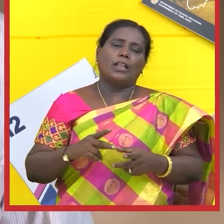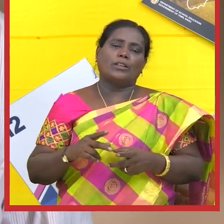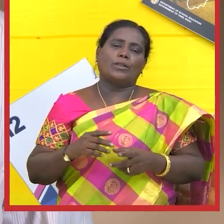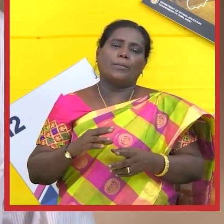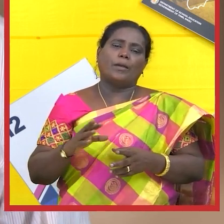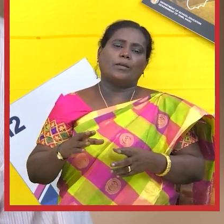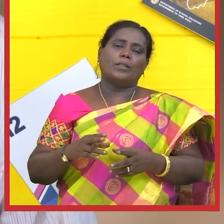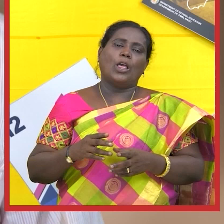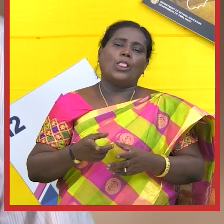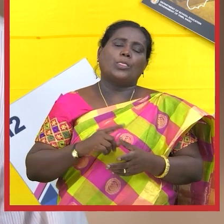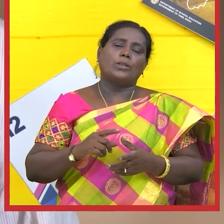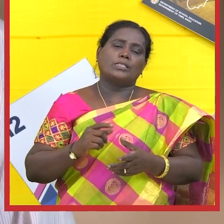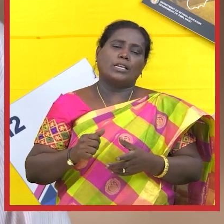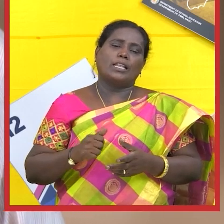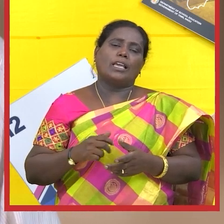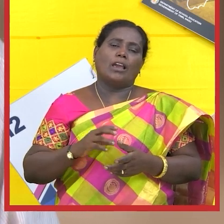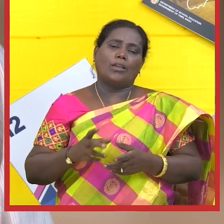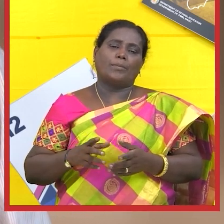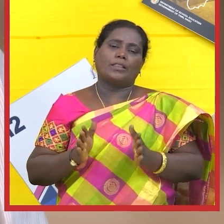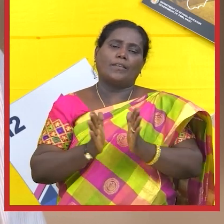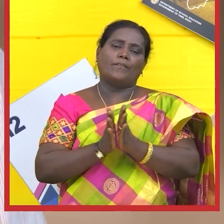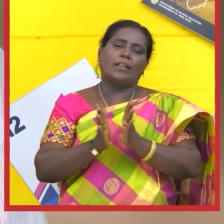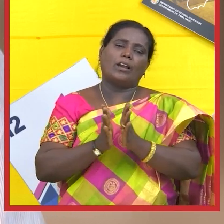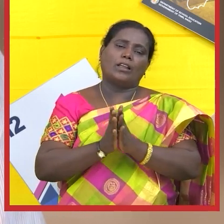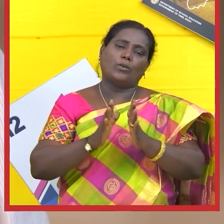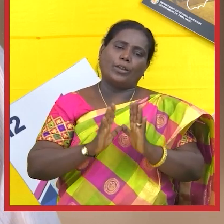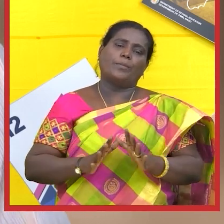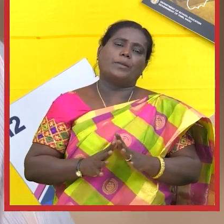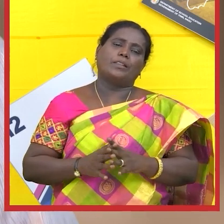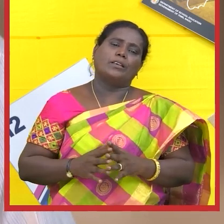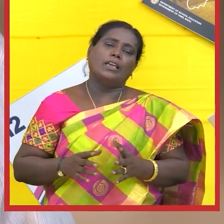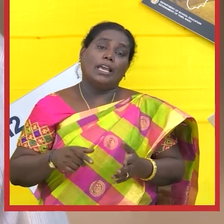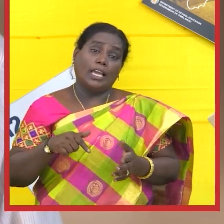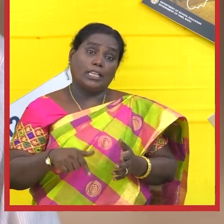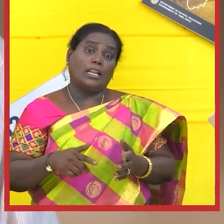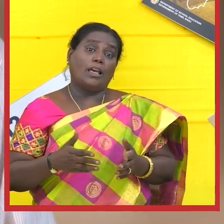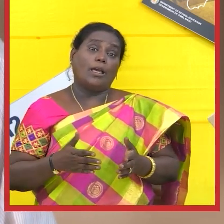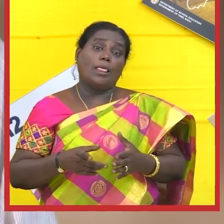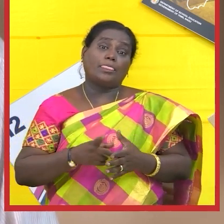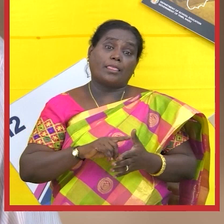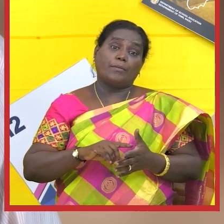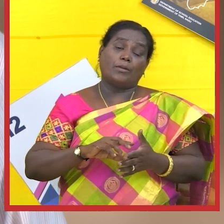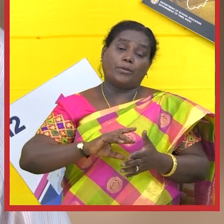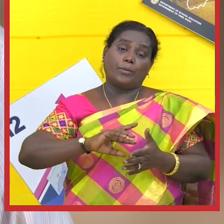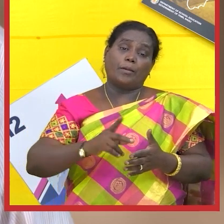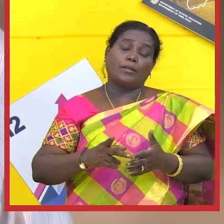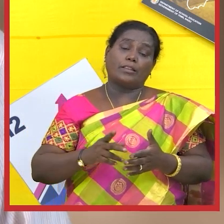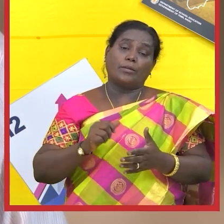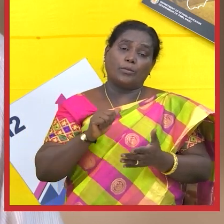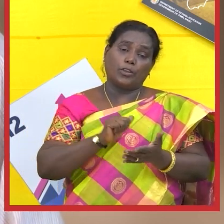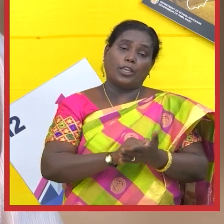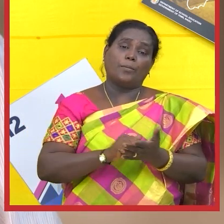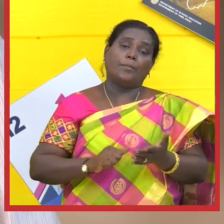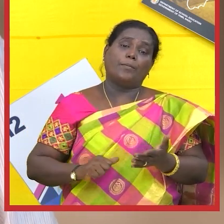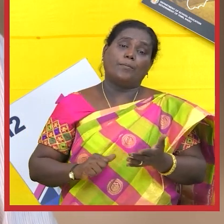தொழிற்சங்கங்களை ஆரம்பிக்கிறது, மேதின விழா கொண்டாடப்பட்டது, இதெல்லாம் தமிழ்நாட்டினுடைய ஒரு மாற்றத்திலே முக்கியமான மைல்கல் என்று